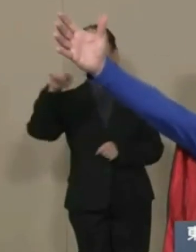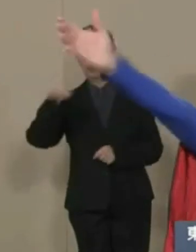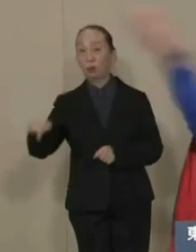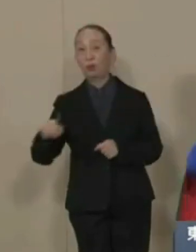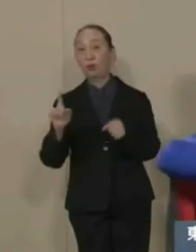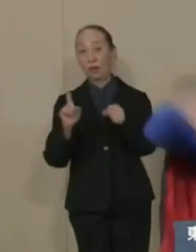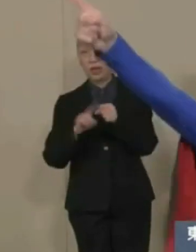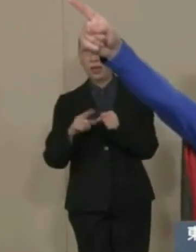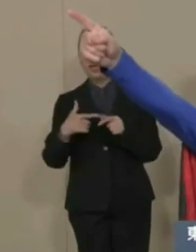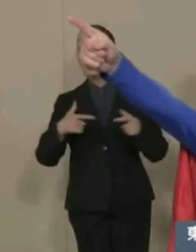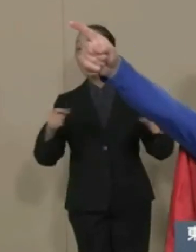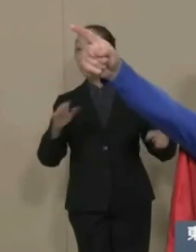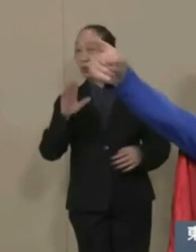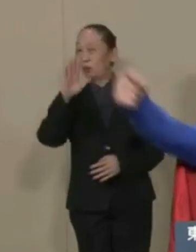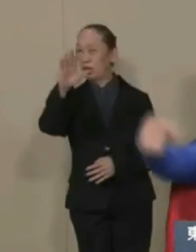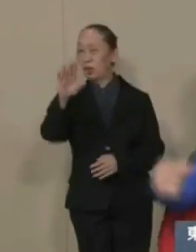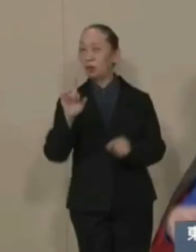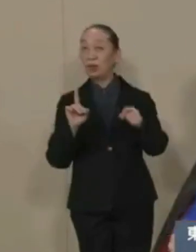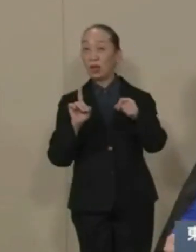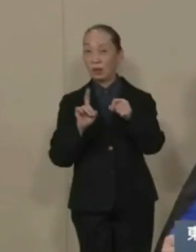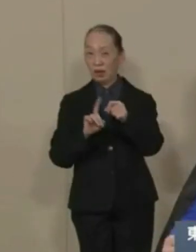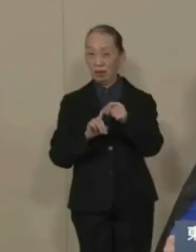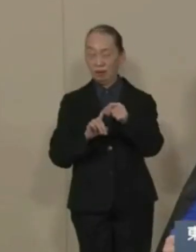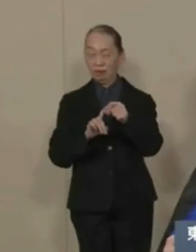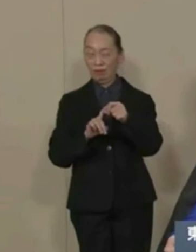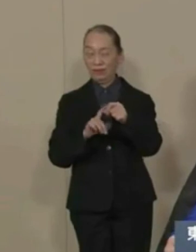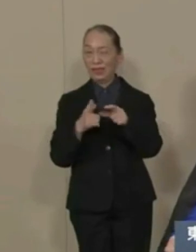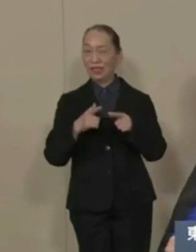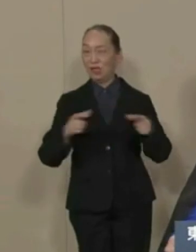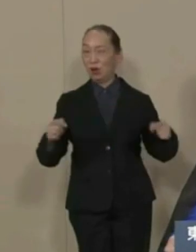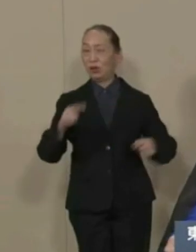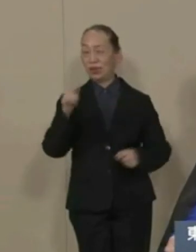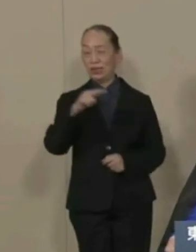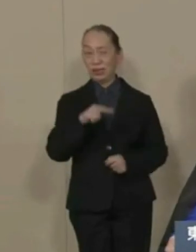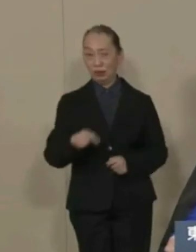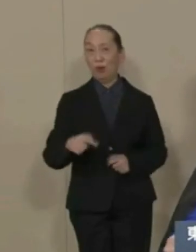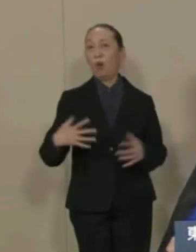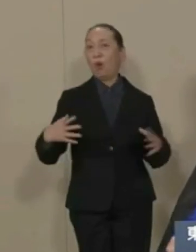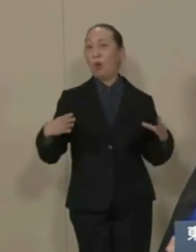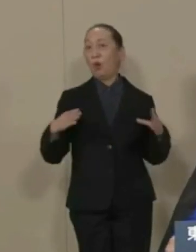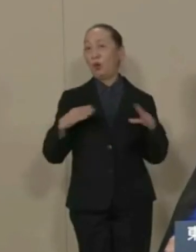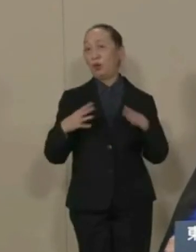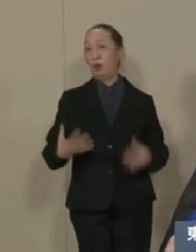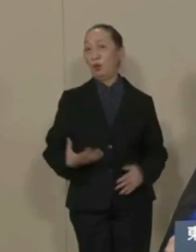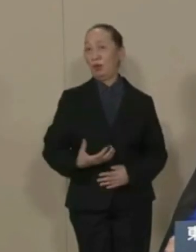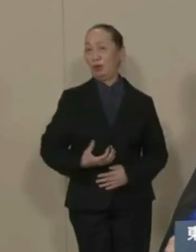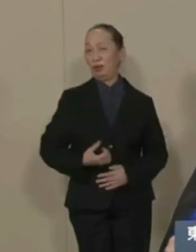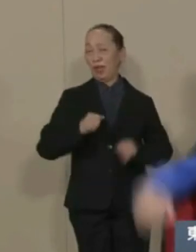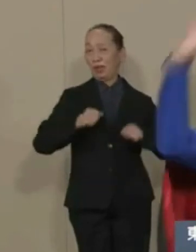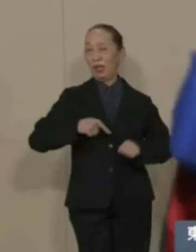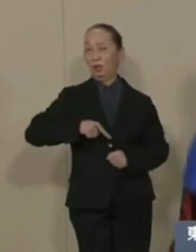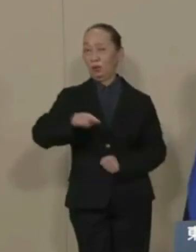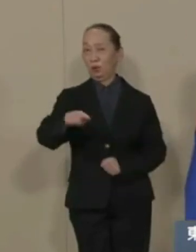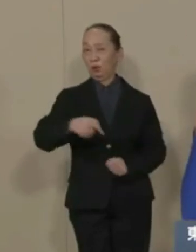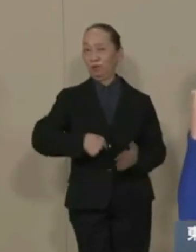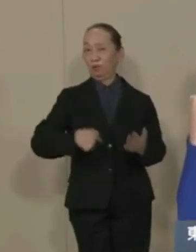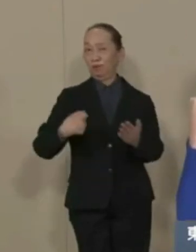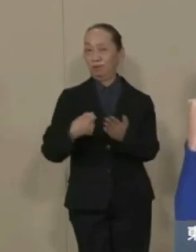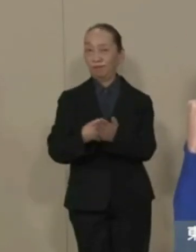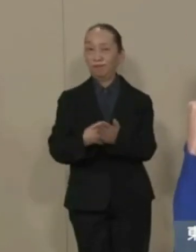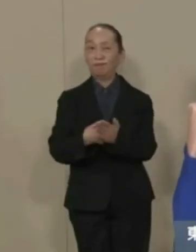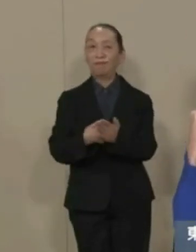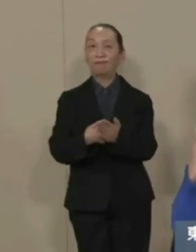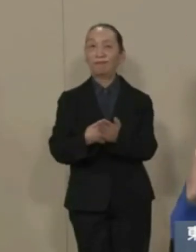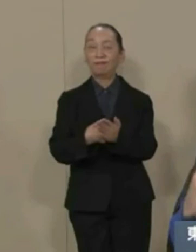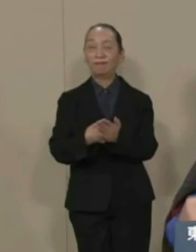日本の未来のためにそして日本人としての誇りを持って生きていくことを決意いたしまし